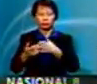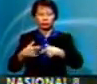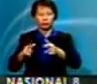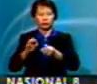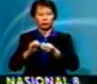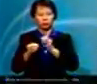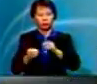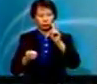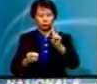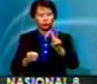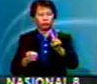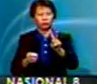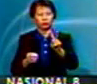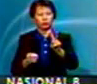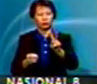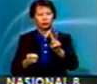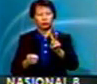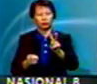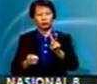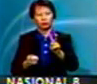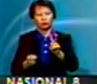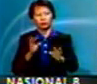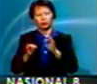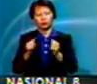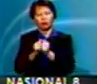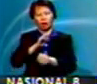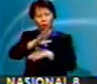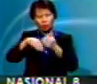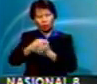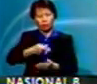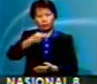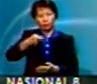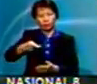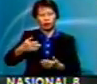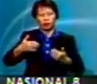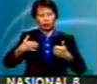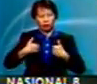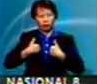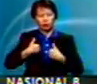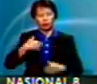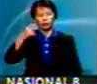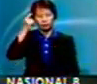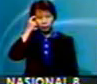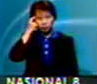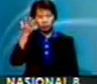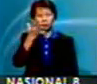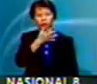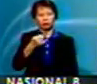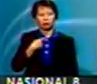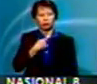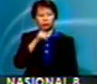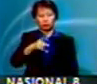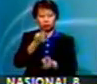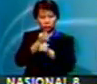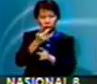kedua, kalau kita ambil dari sisi sudut perundangan, ada yang kita terfikir dan ada yang kita akan bentuk